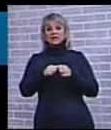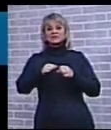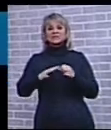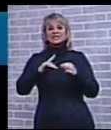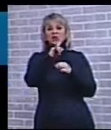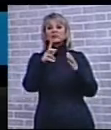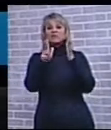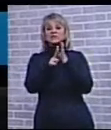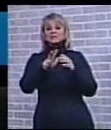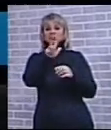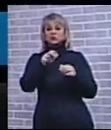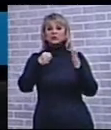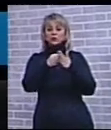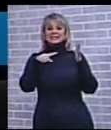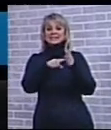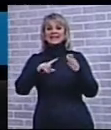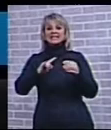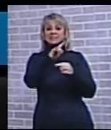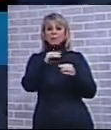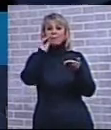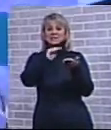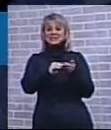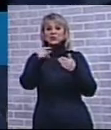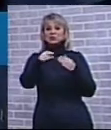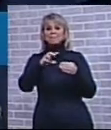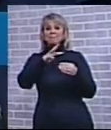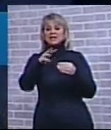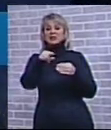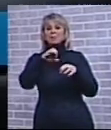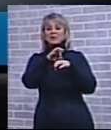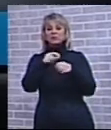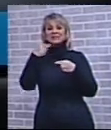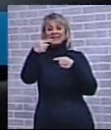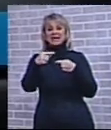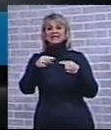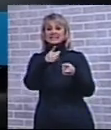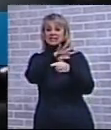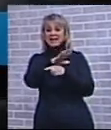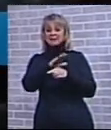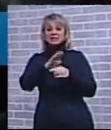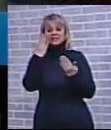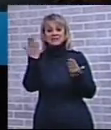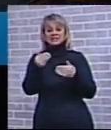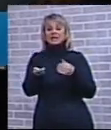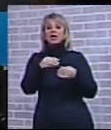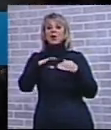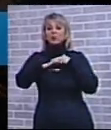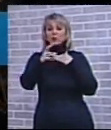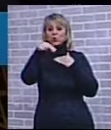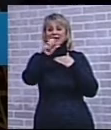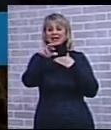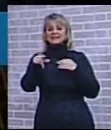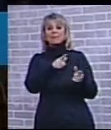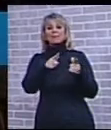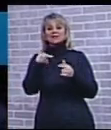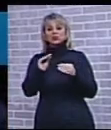Взлет и 8 часов до цели. Истребители, базирующиеся в Миллерово, проводят дальние стрельбы на неизвестных полигонах в Бурятии.